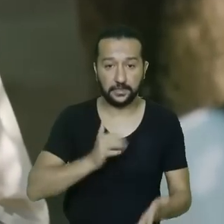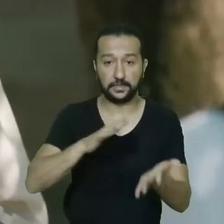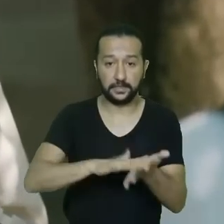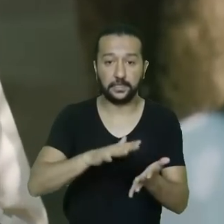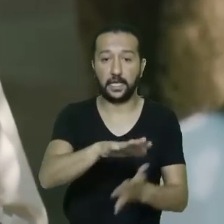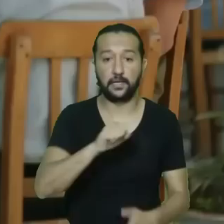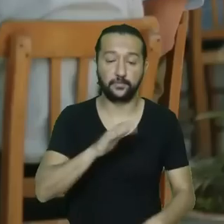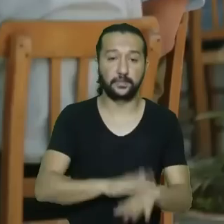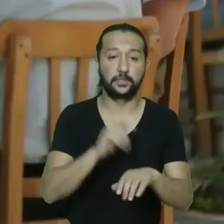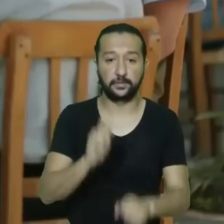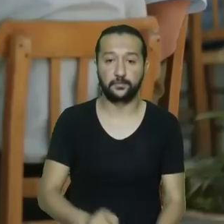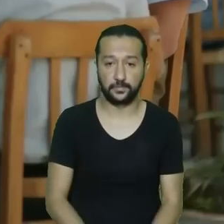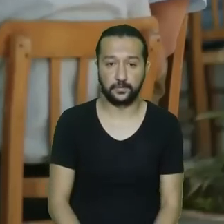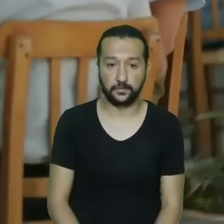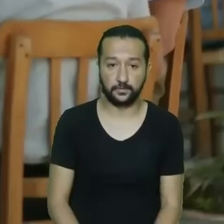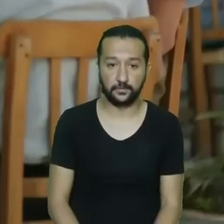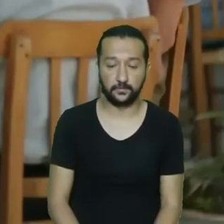izlerini kadar almışlar.